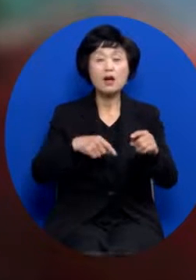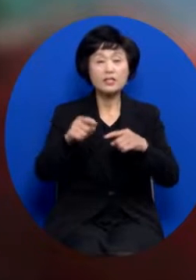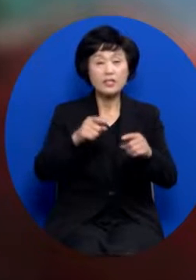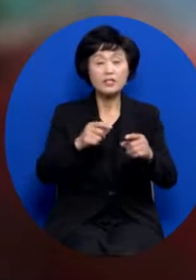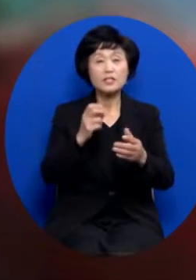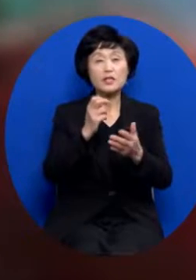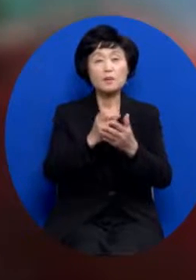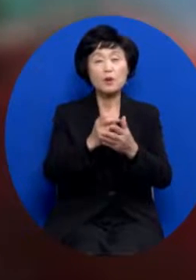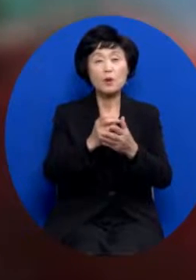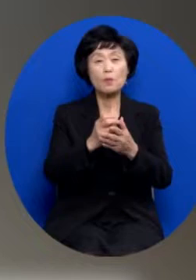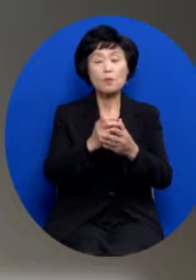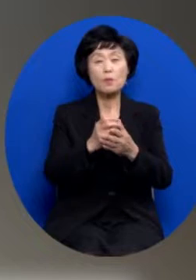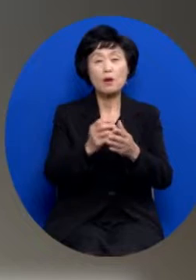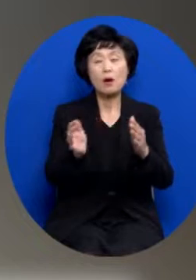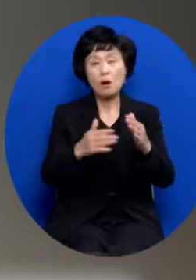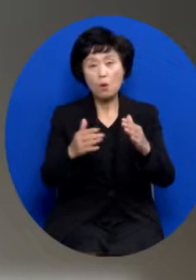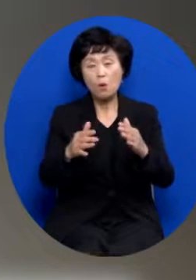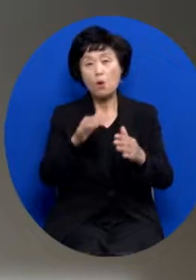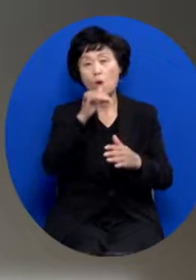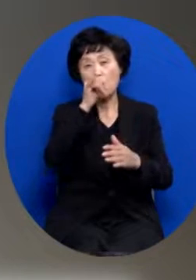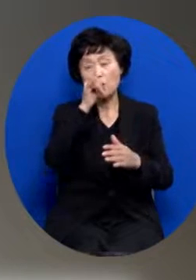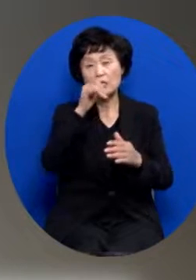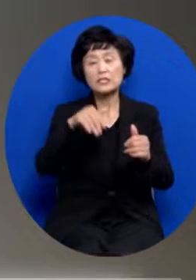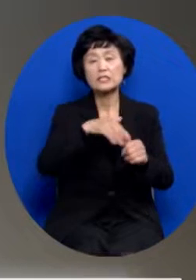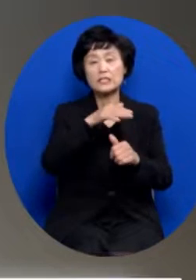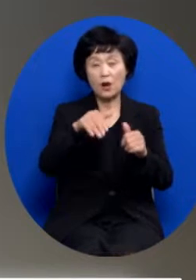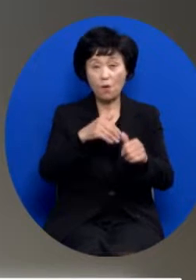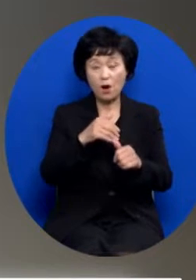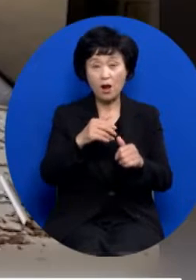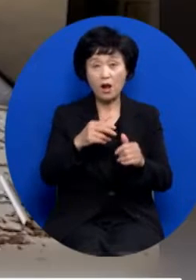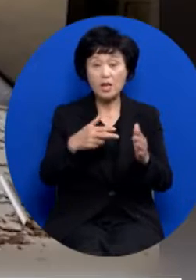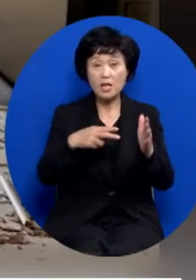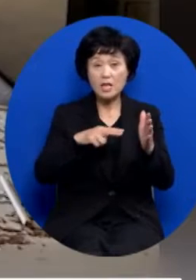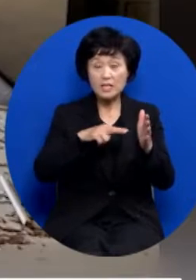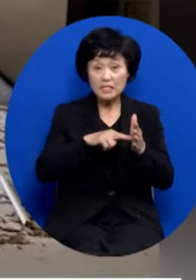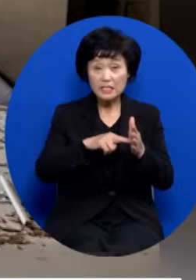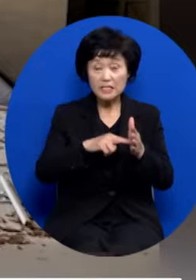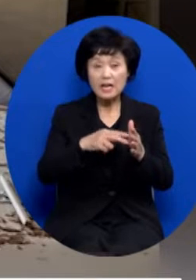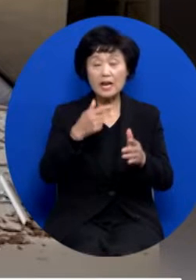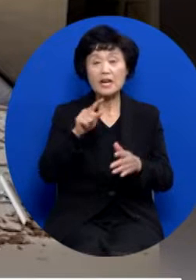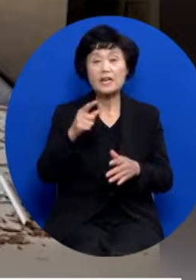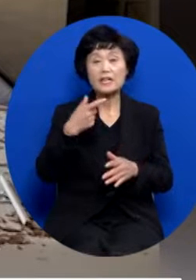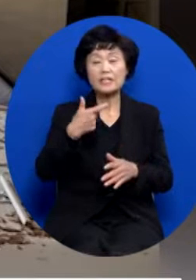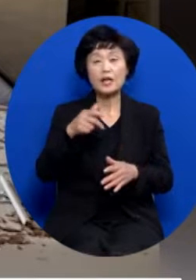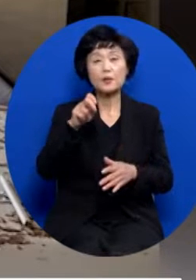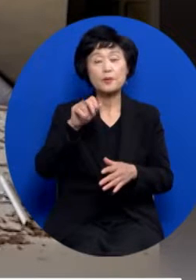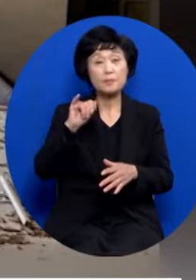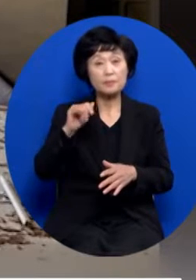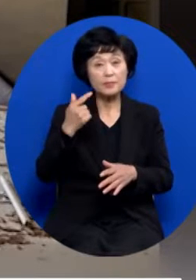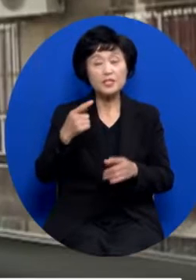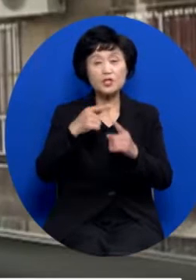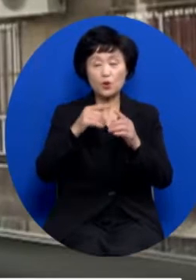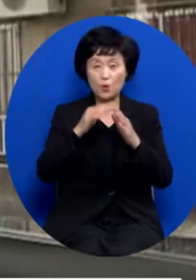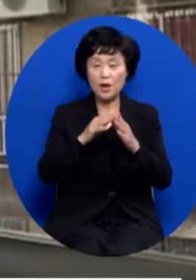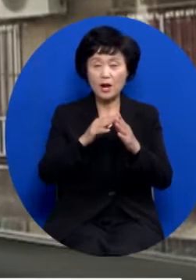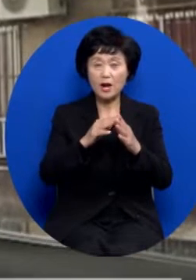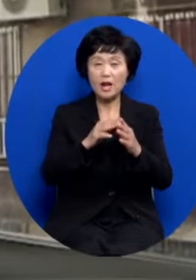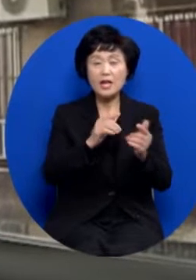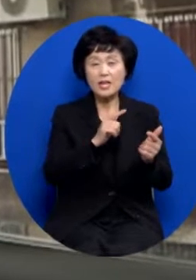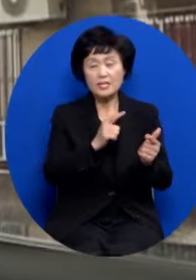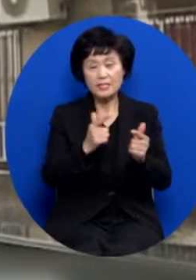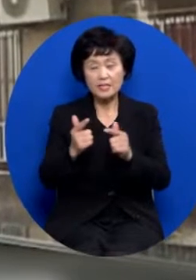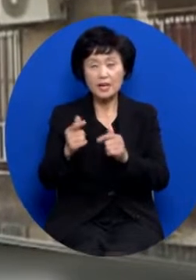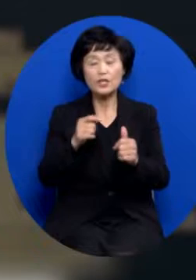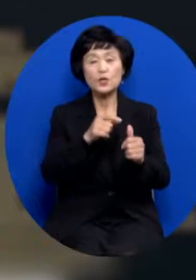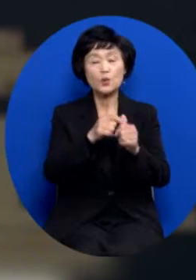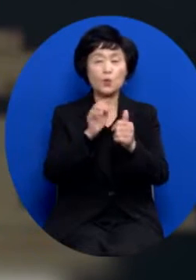레바논. 이런 가운데 현지에 있는 시리아 난민교회 데라크루드 교회가 다양한 구호사역을 펼치고 있습니다.